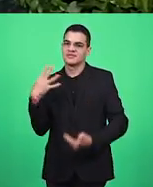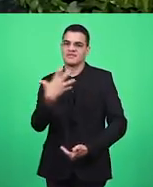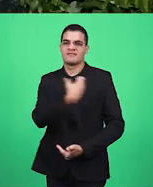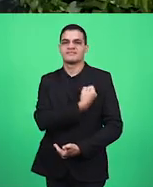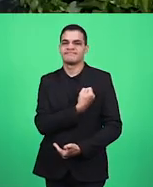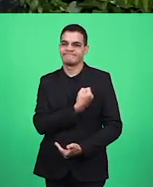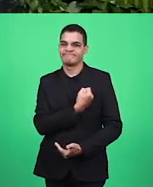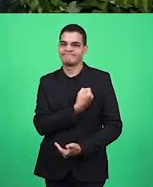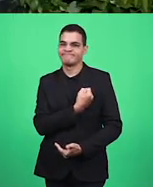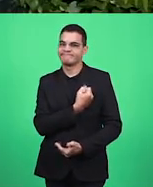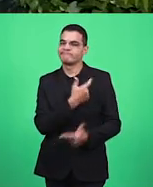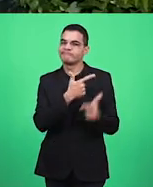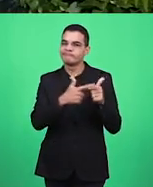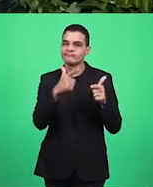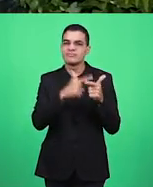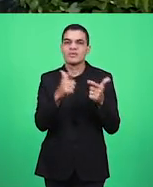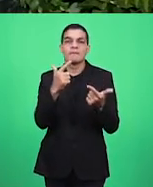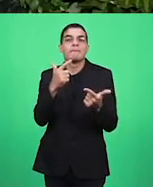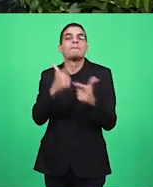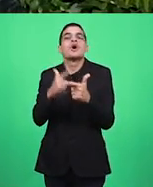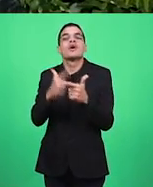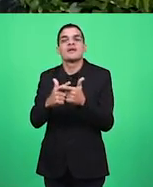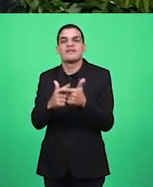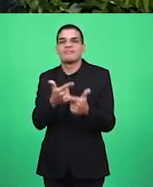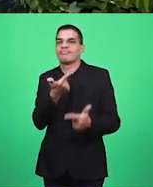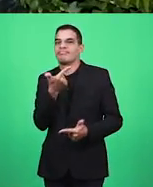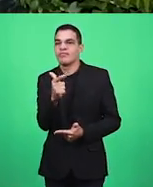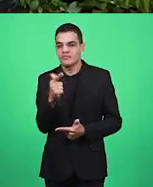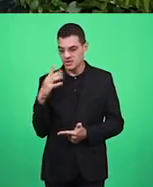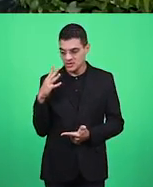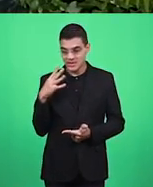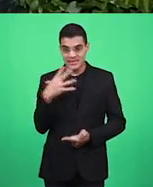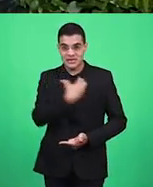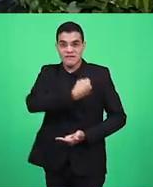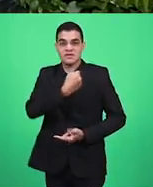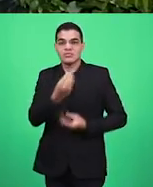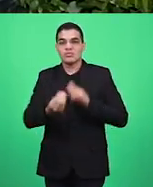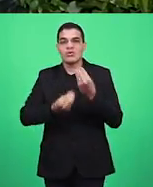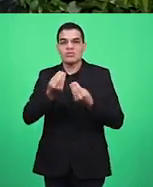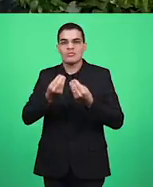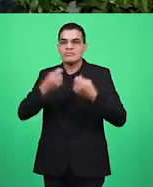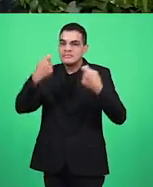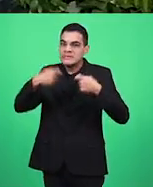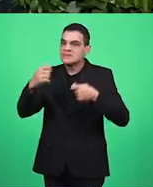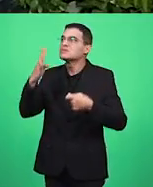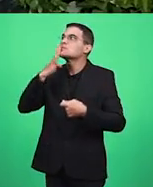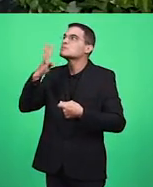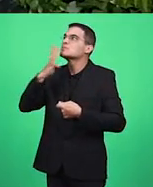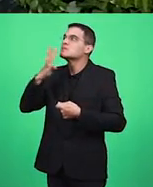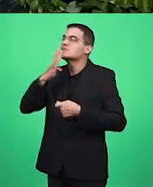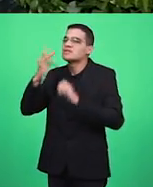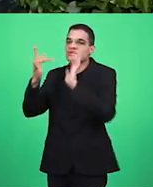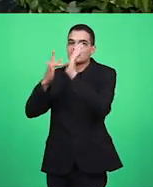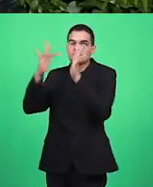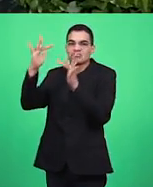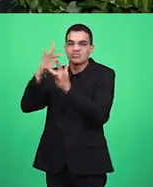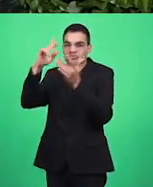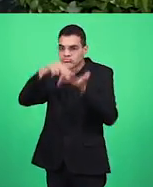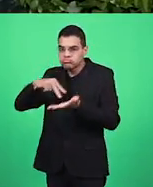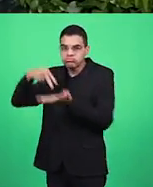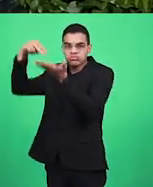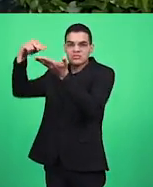процессе спасения. Не существует спасения без познания воскресшего